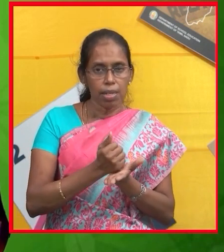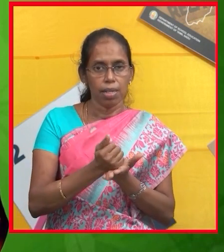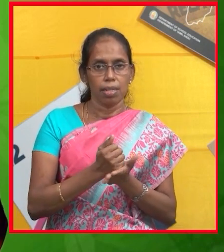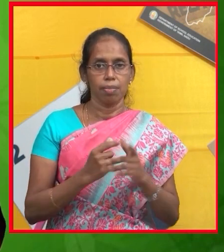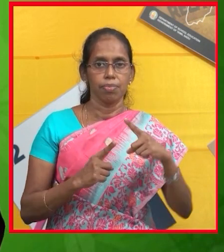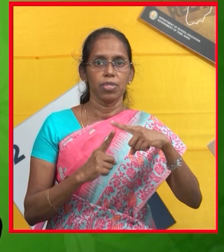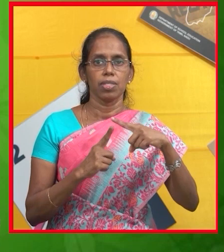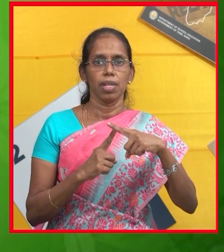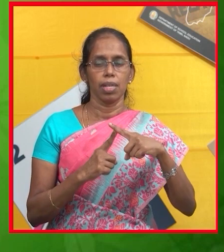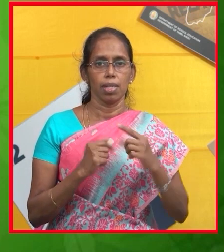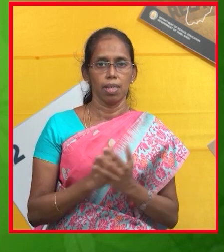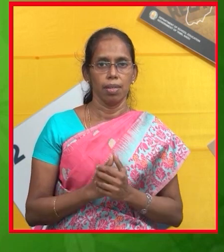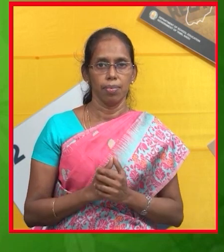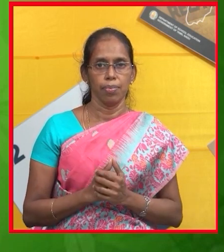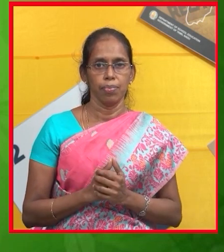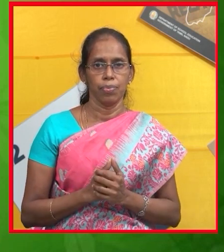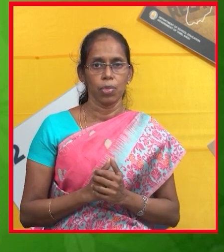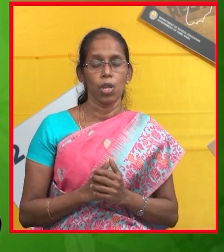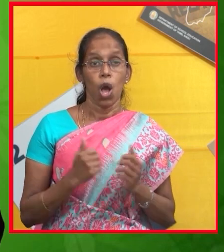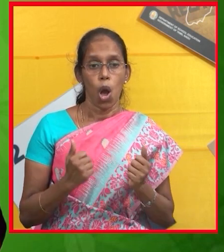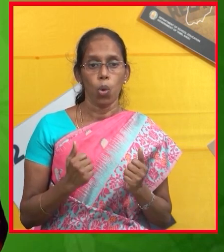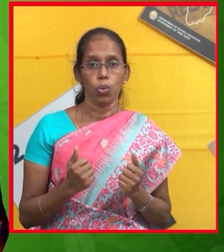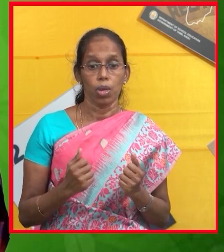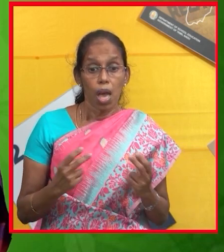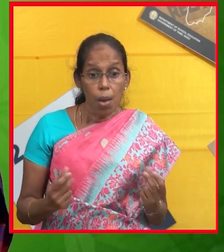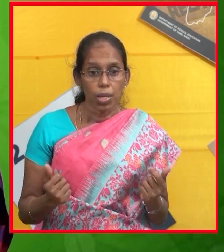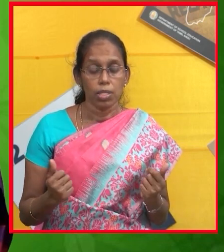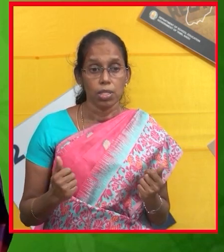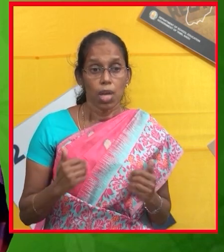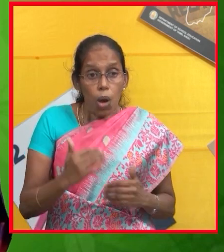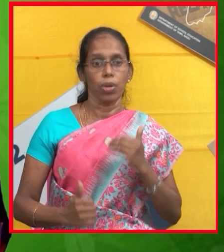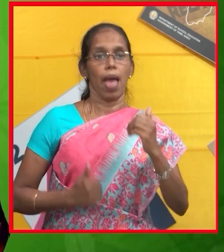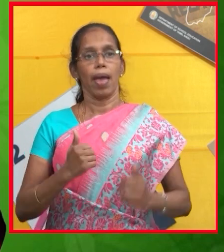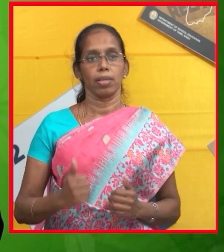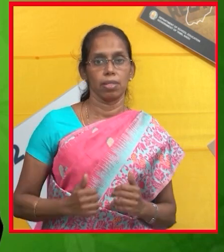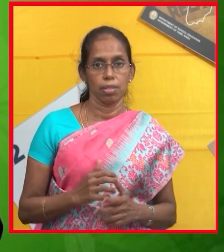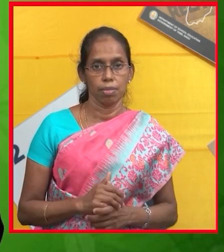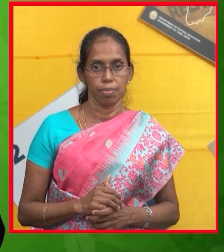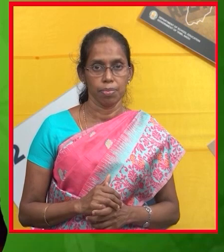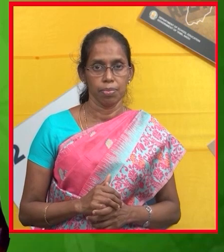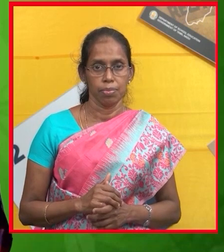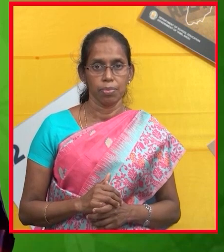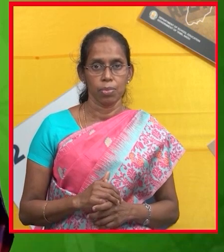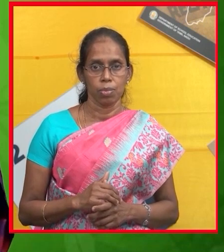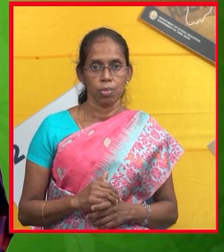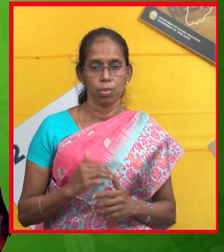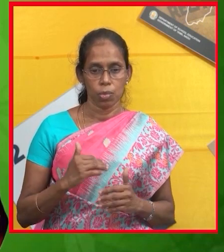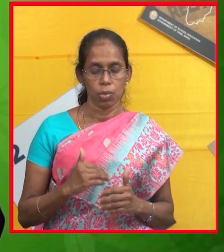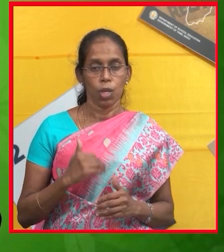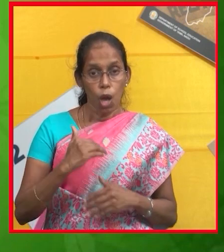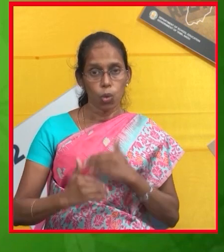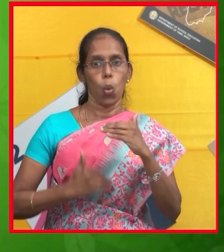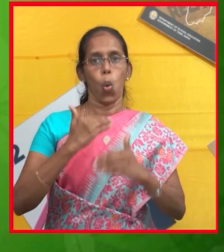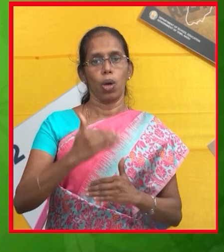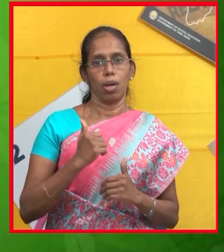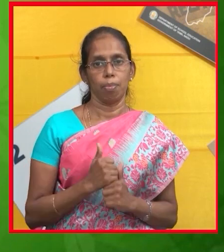இவங்களுக்கு எதை பற்றி இருந்தது அப்படின்னாக்க எப்படி ஹேண்டில் பண்ணணும், எமர்ஜென்சியில் எப்படி அவங்க நடந்துக்கணும், எப்படி அந்த சூழ்நிலையை